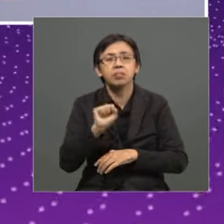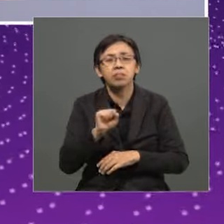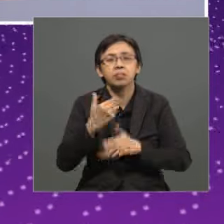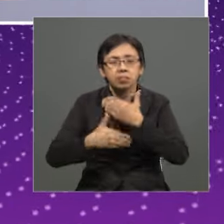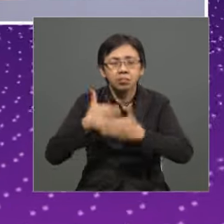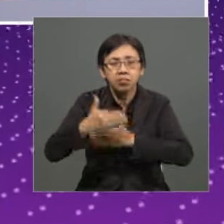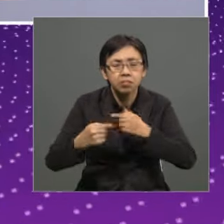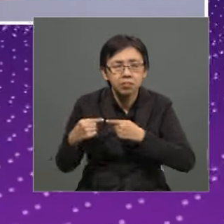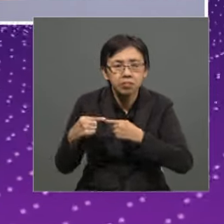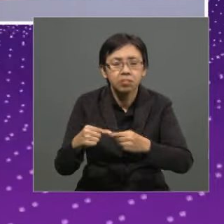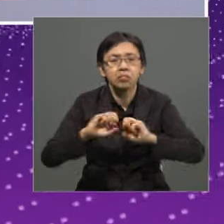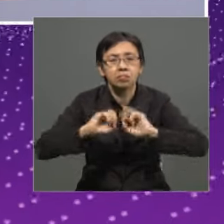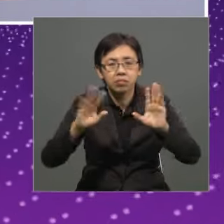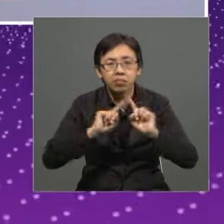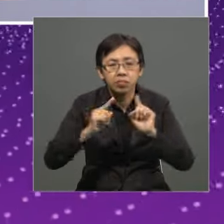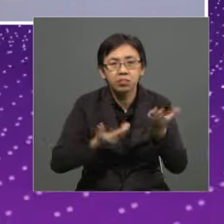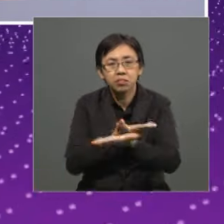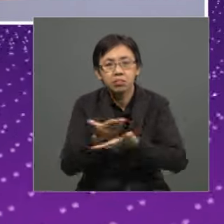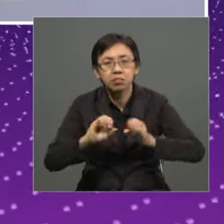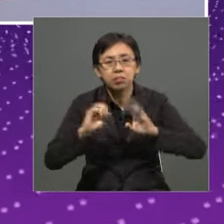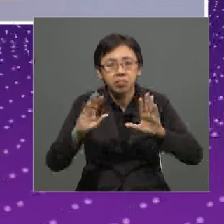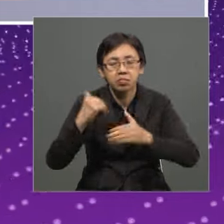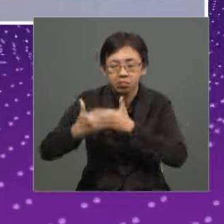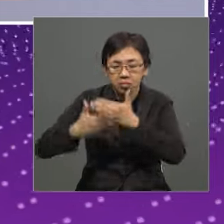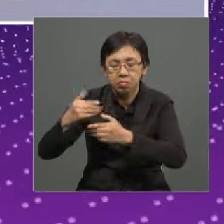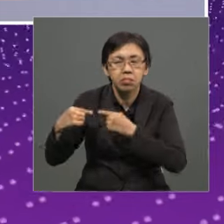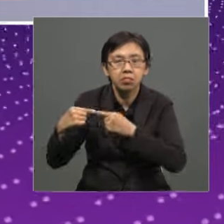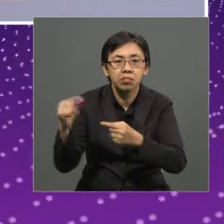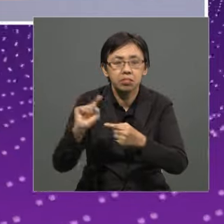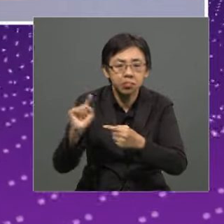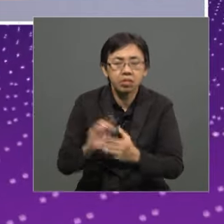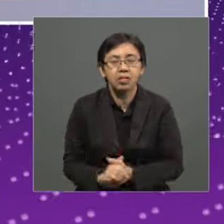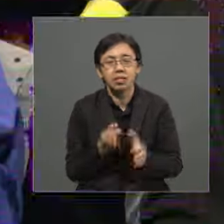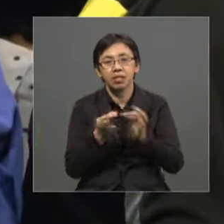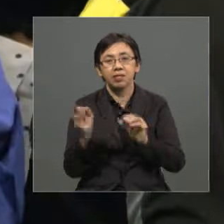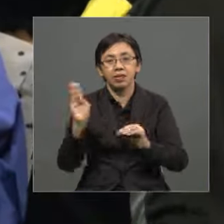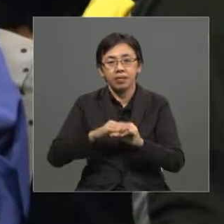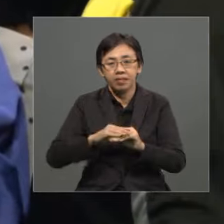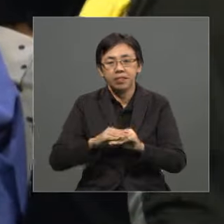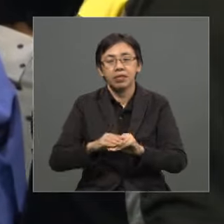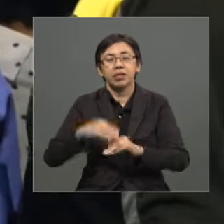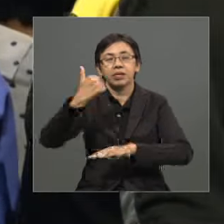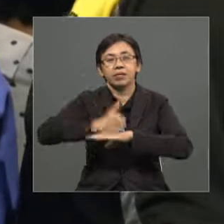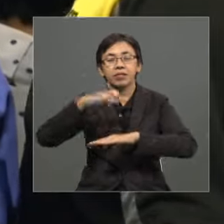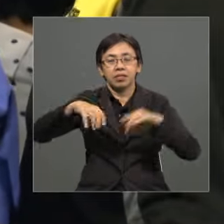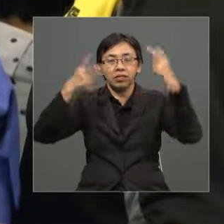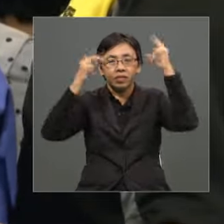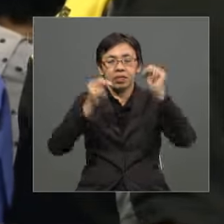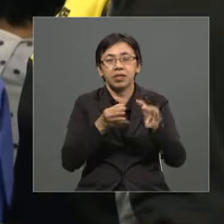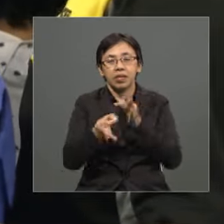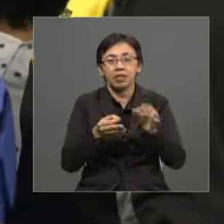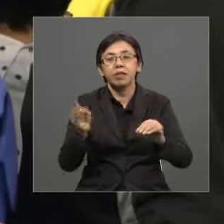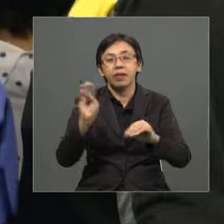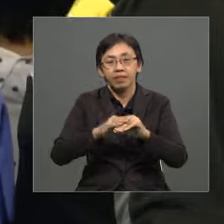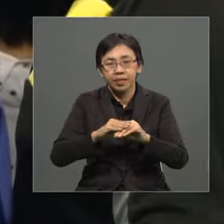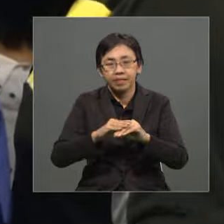จะได้เอามาให้เคลียร์ให้คุยกันว่าจะเดินหน้าต่อไปยังไงนะคะฟังอธิบายเพิ่มเติมจากทางรัฐมนตรีประจำสำนักนายกรัฐมนตรีนาย